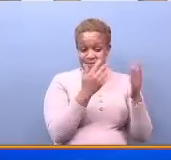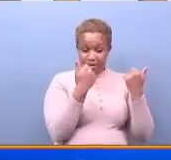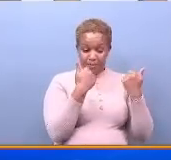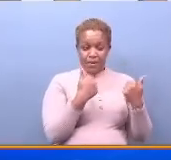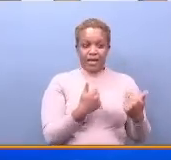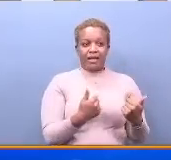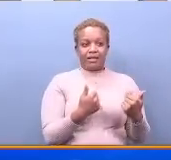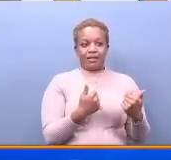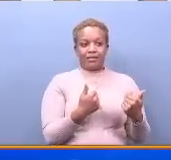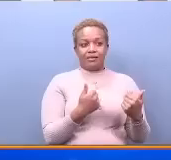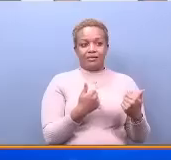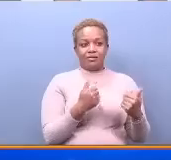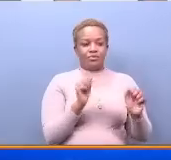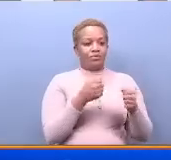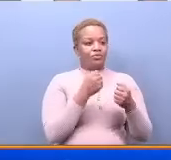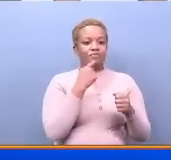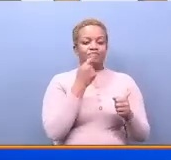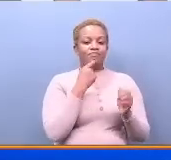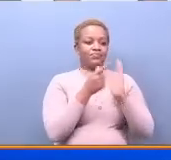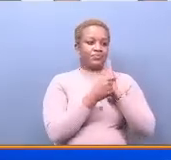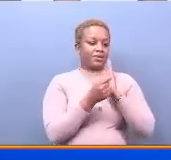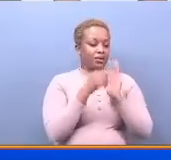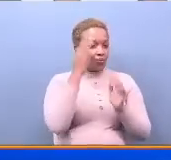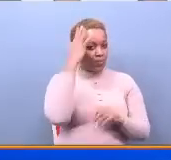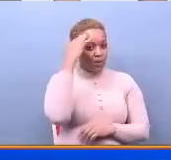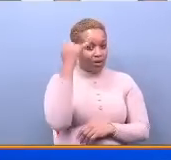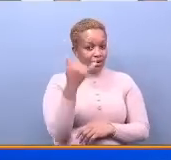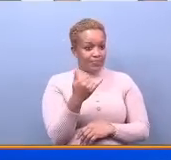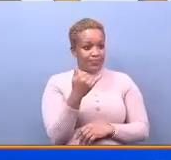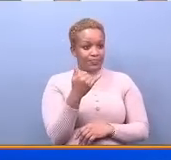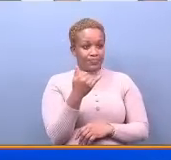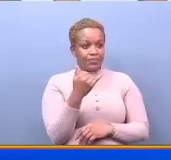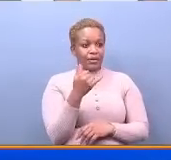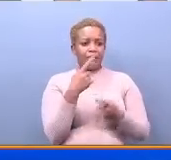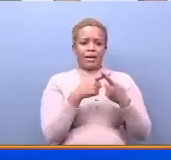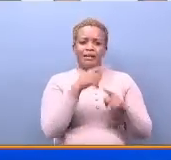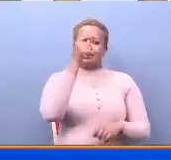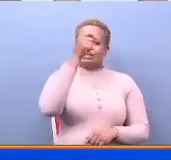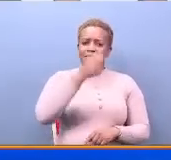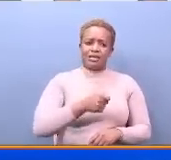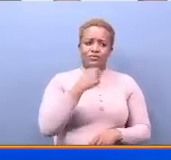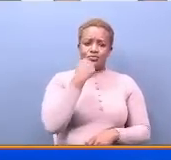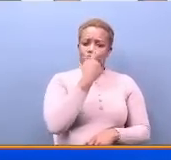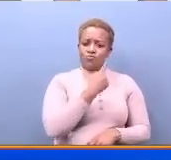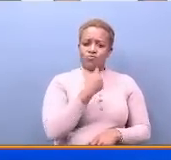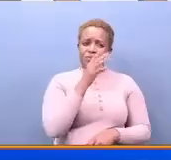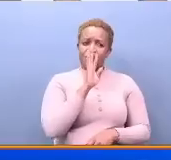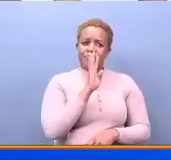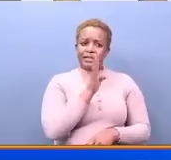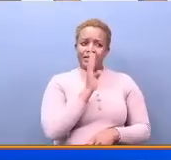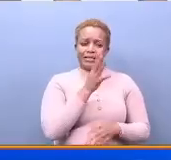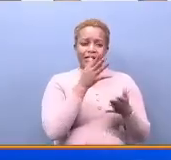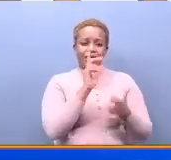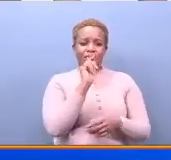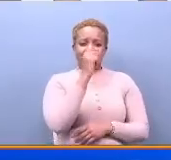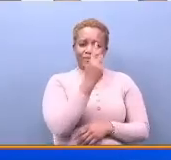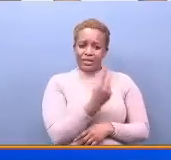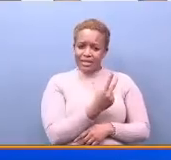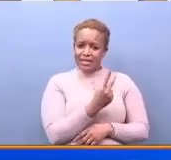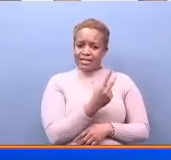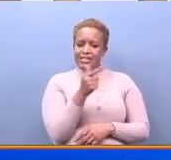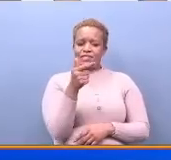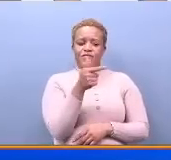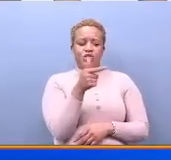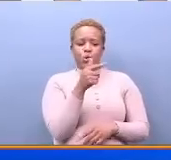sasa kwa sababu amenichukulia order ya mahakama nisimuongelee. Lakini judge ambaye anaongea kwa runinga, kwa